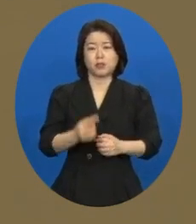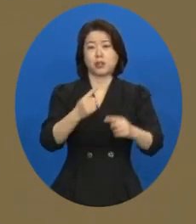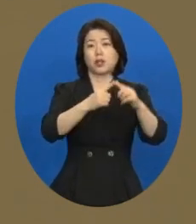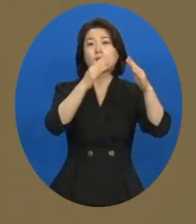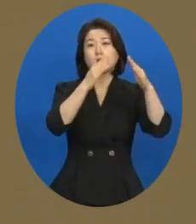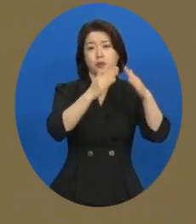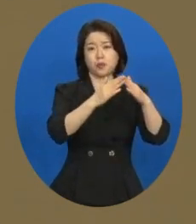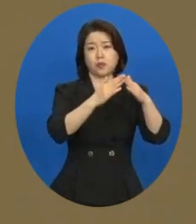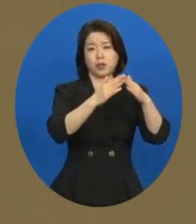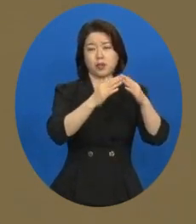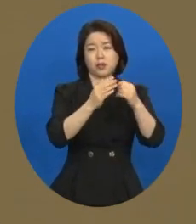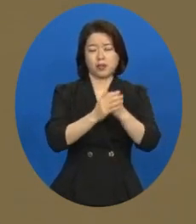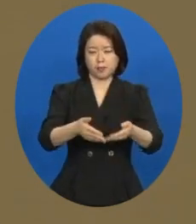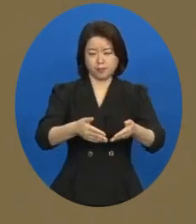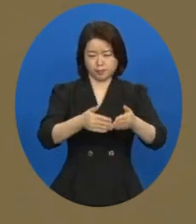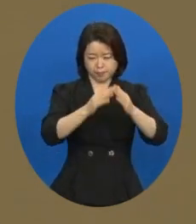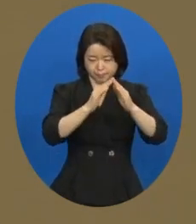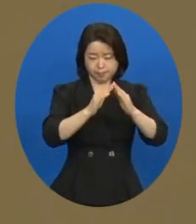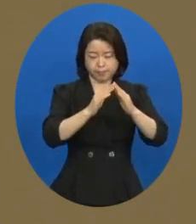교회를 세우되